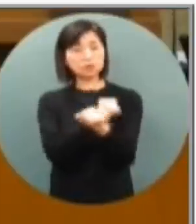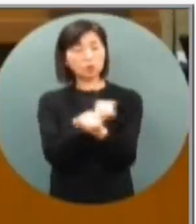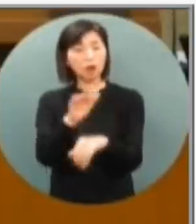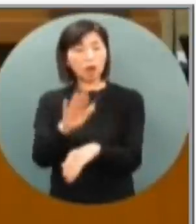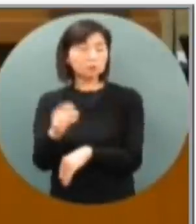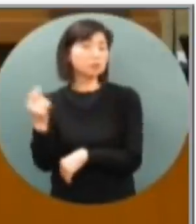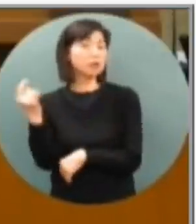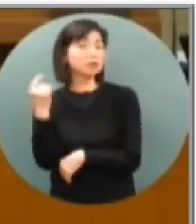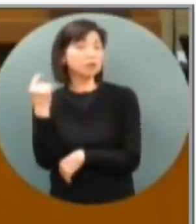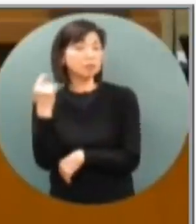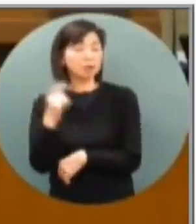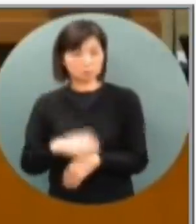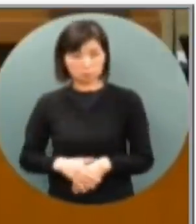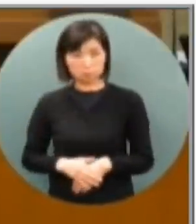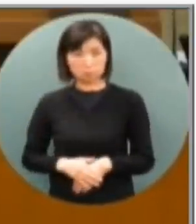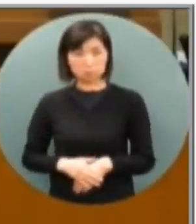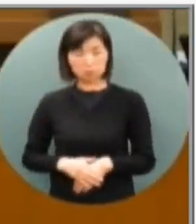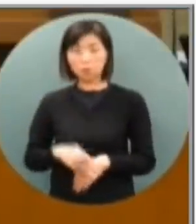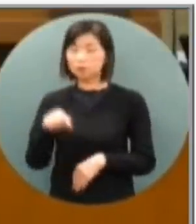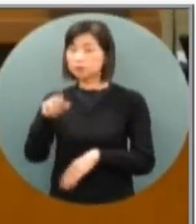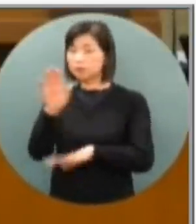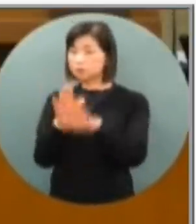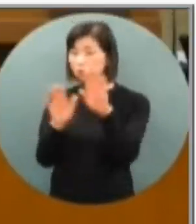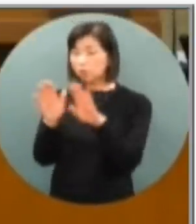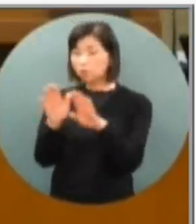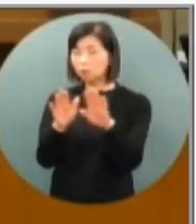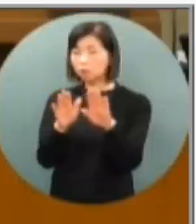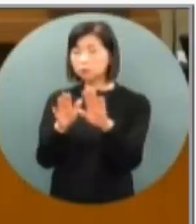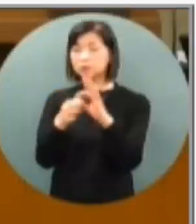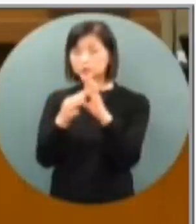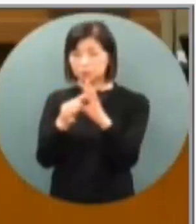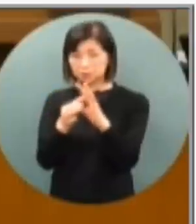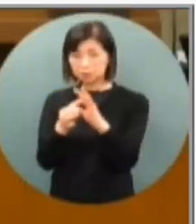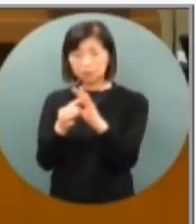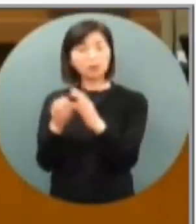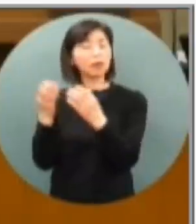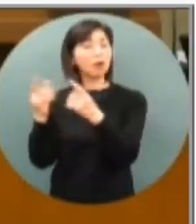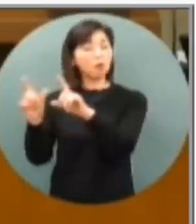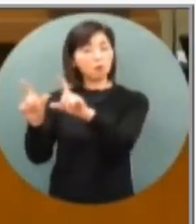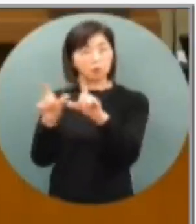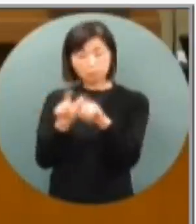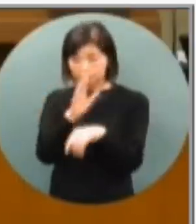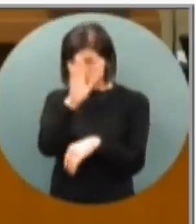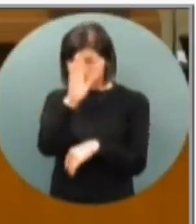告についてお伺いをして、壇上からの質問といたします。